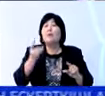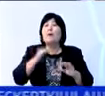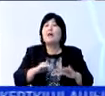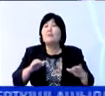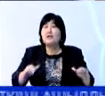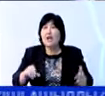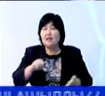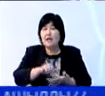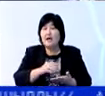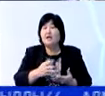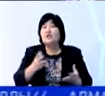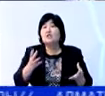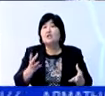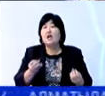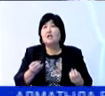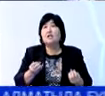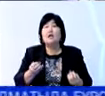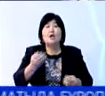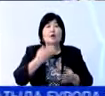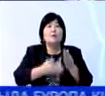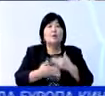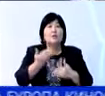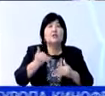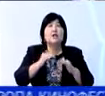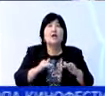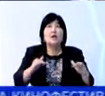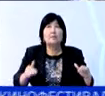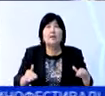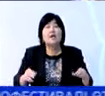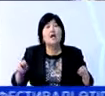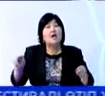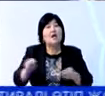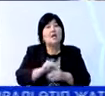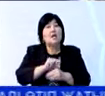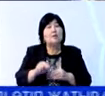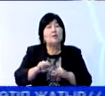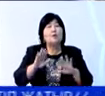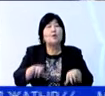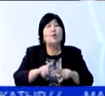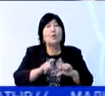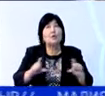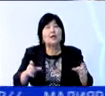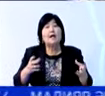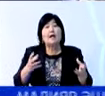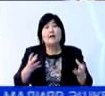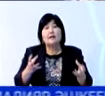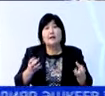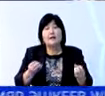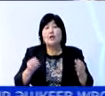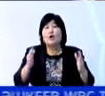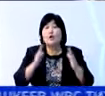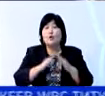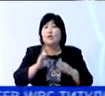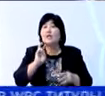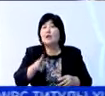балабақшада және ана мүмкіндігі шектеулі балалар реабилитациялық орталықтарда. Енді мына үйлеріне